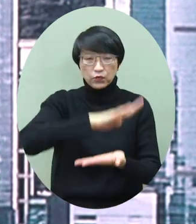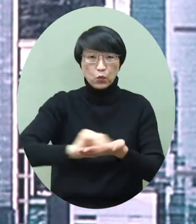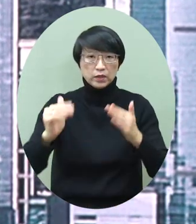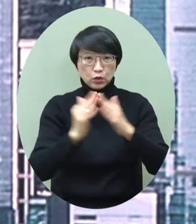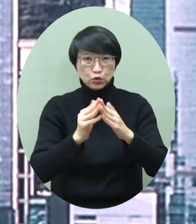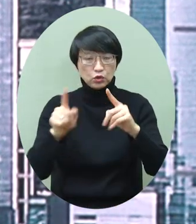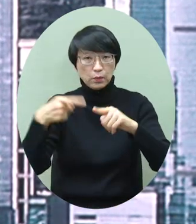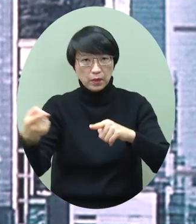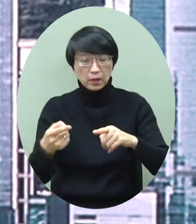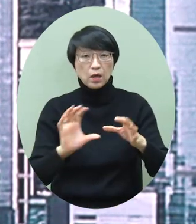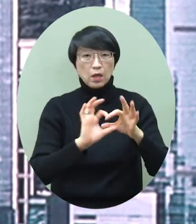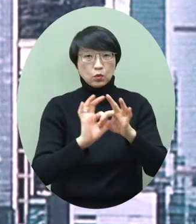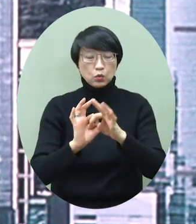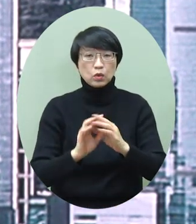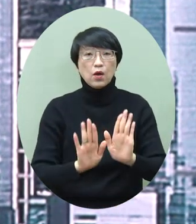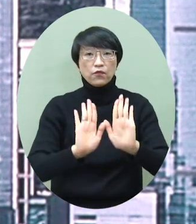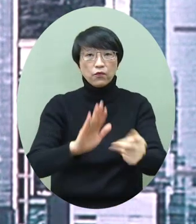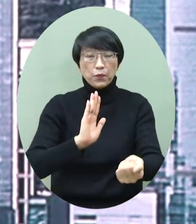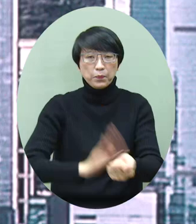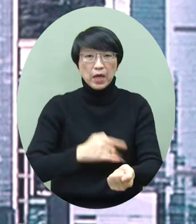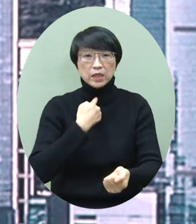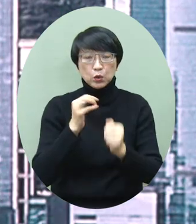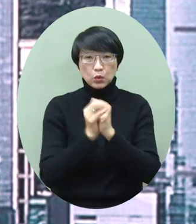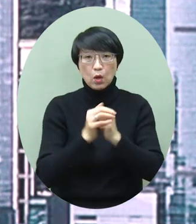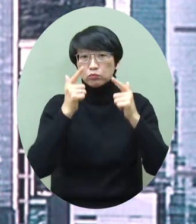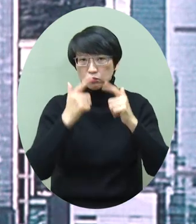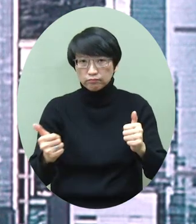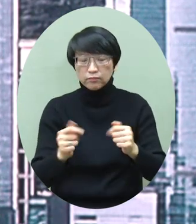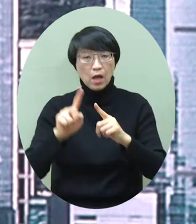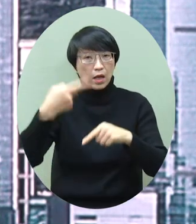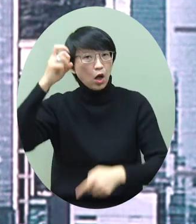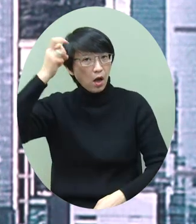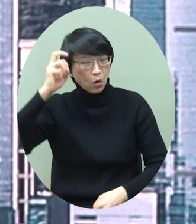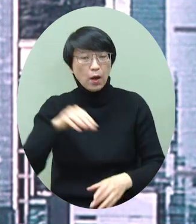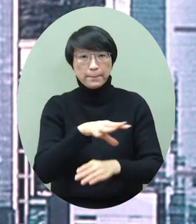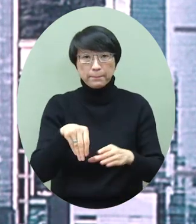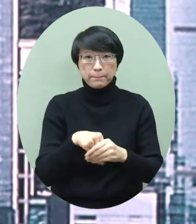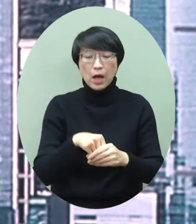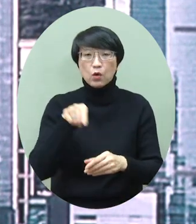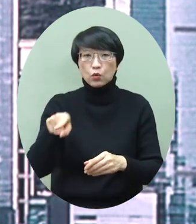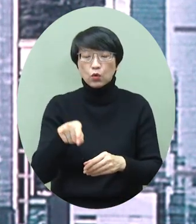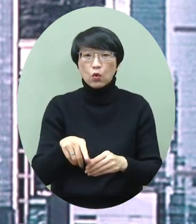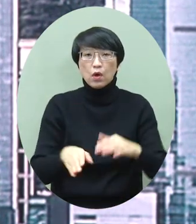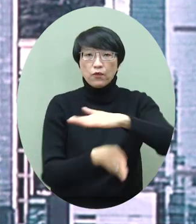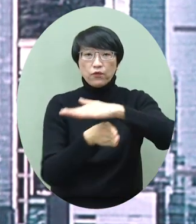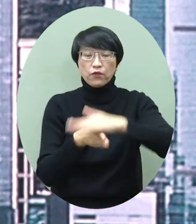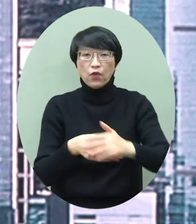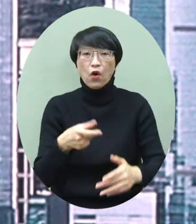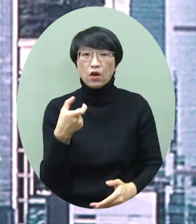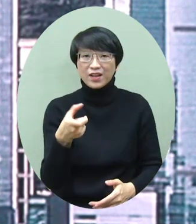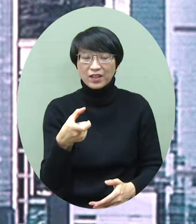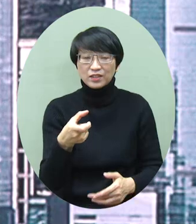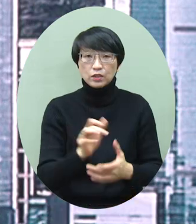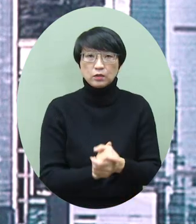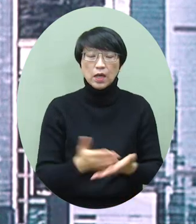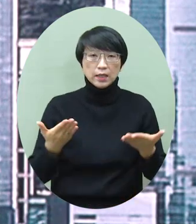和其他相關部門的防疫要求。其他的考慮因素是包括那個房價，就現有